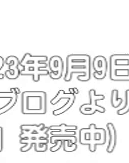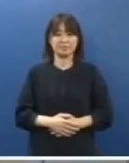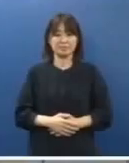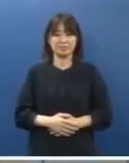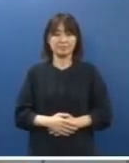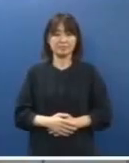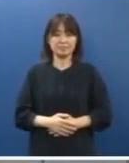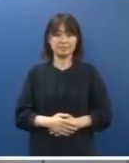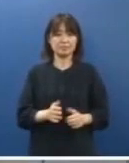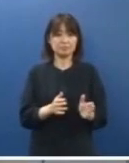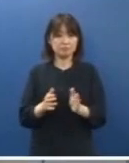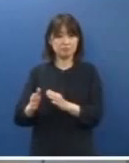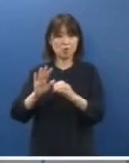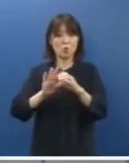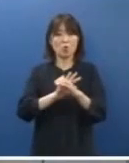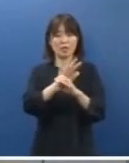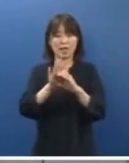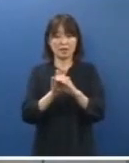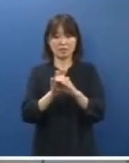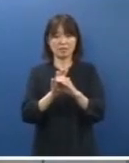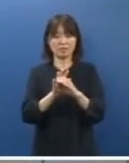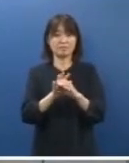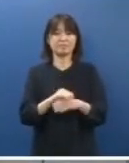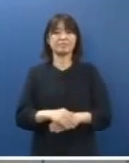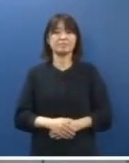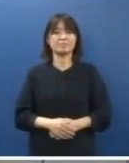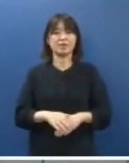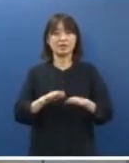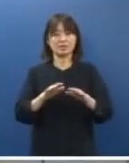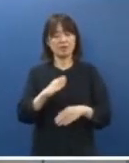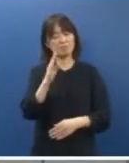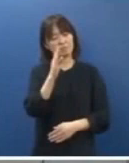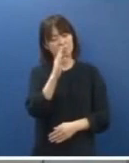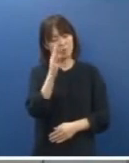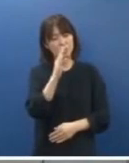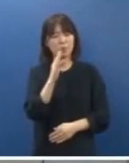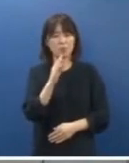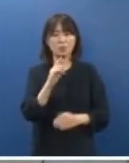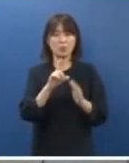コロナでありますけれども、今ちょっと微妙な段階です。